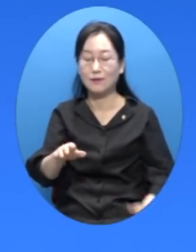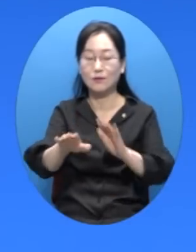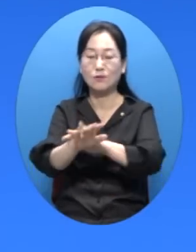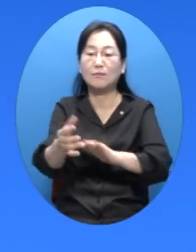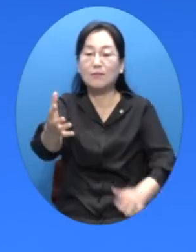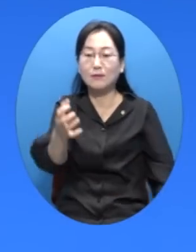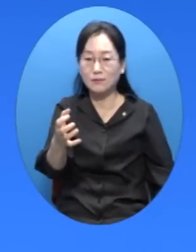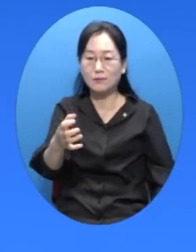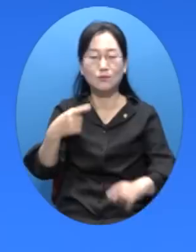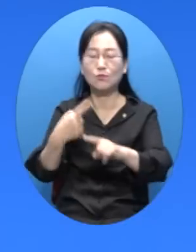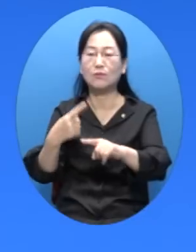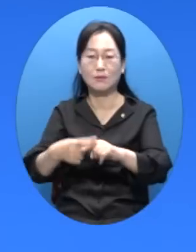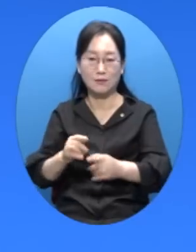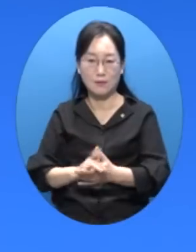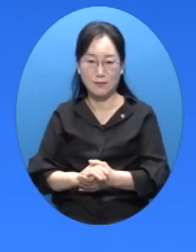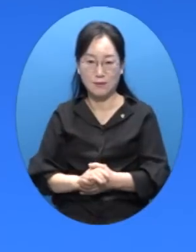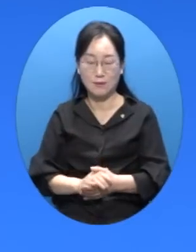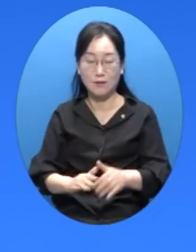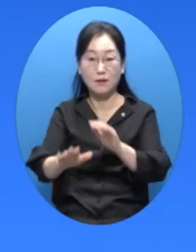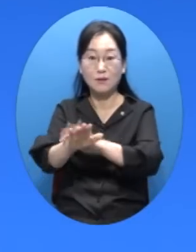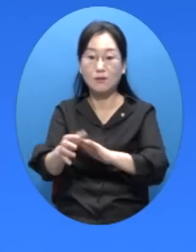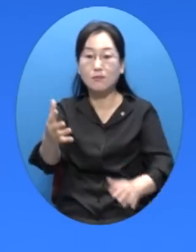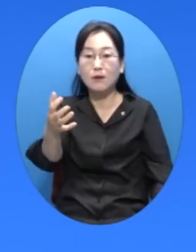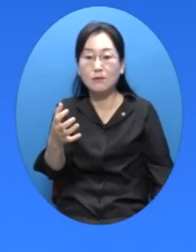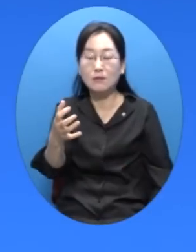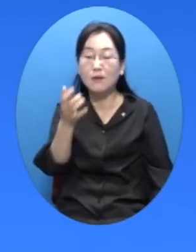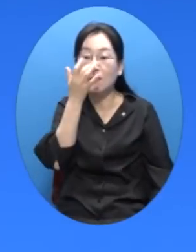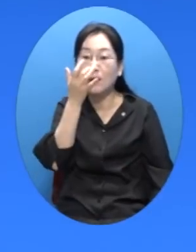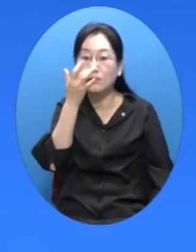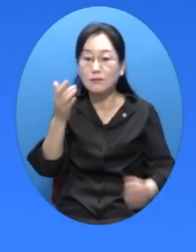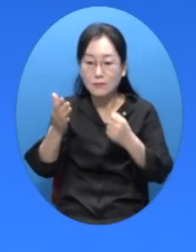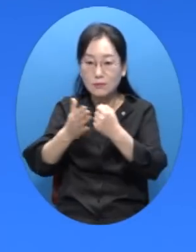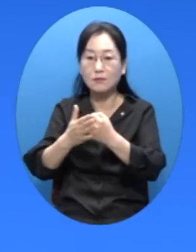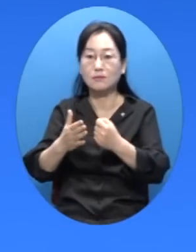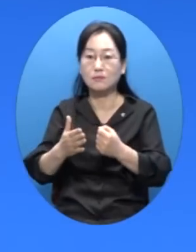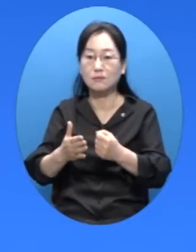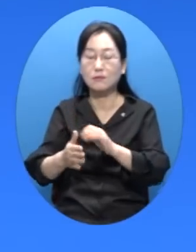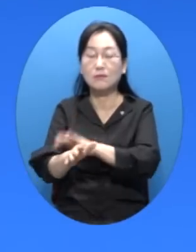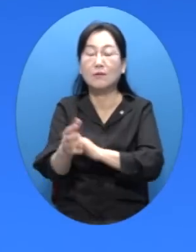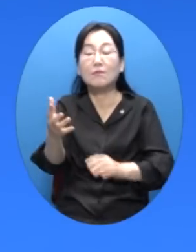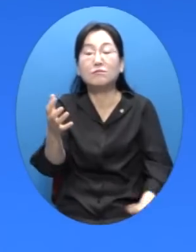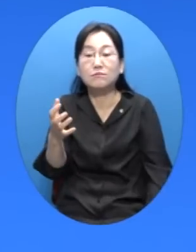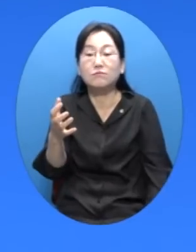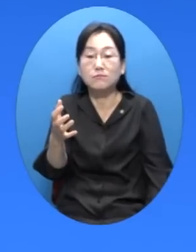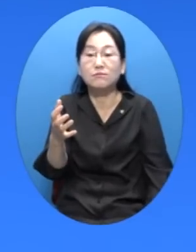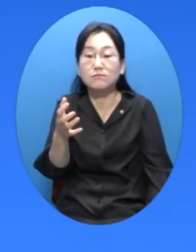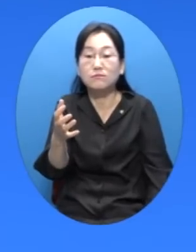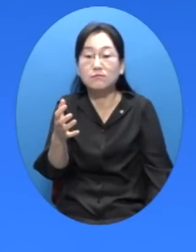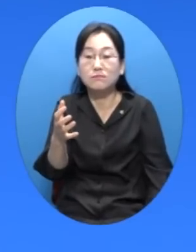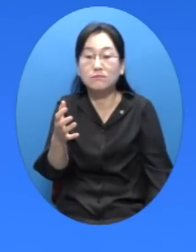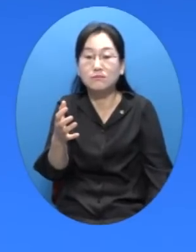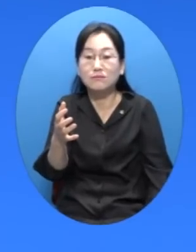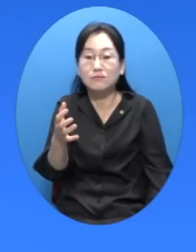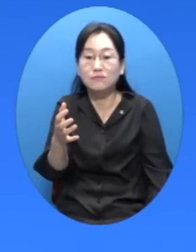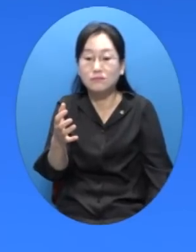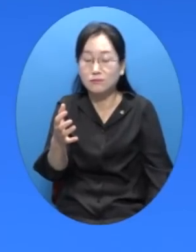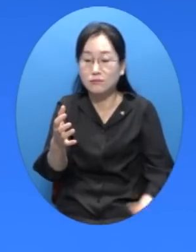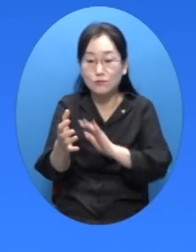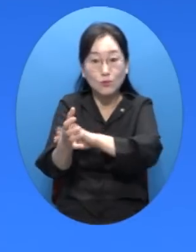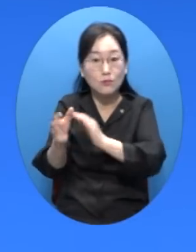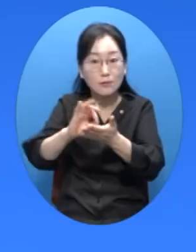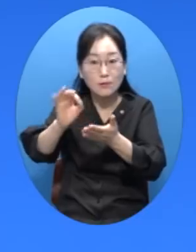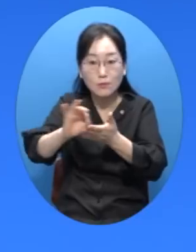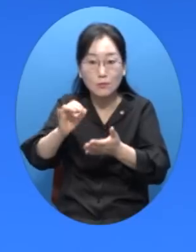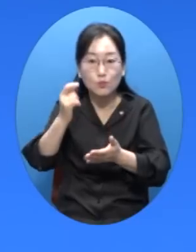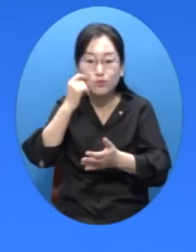사람입니다. 손이 마비되어서 이렇게 손 마른 사람 돼서 손을 쓸 수 없는